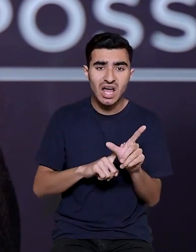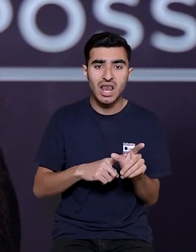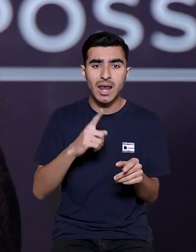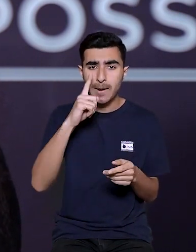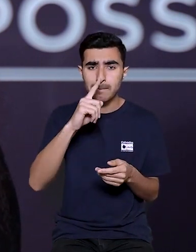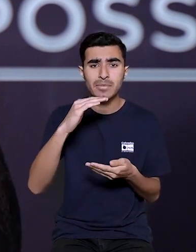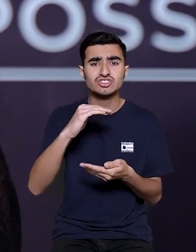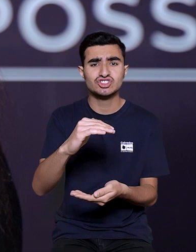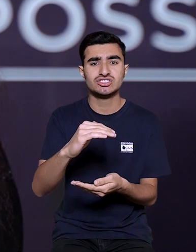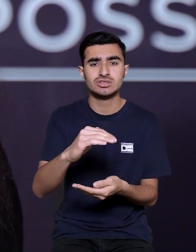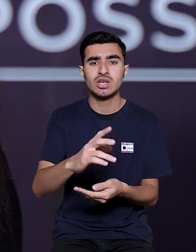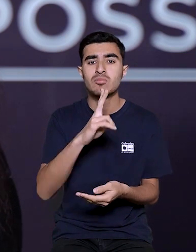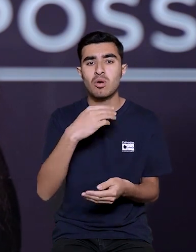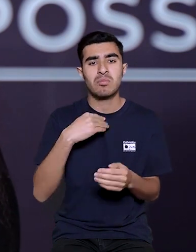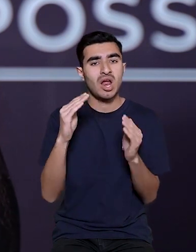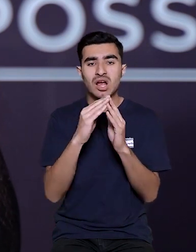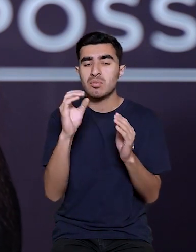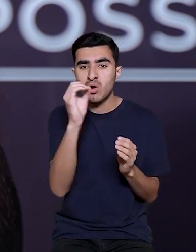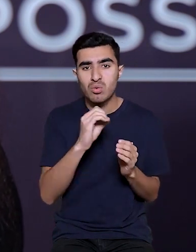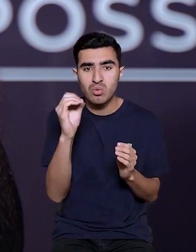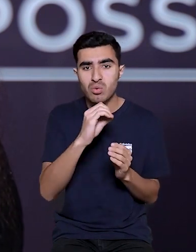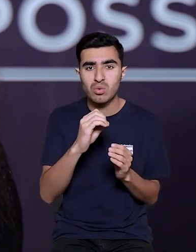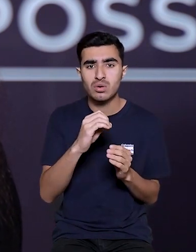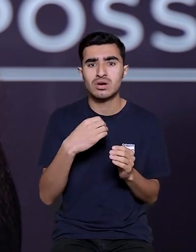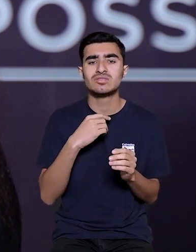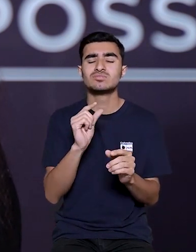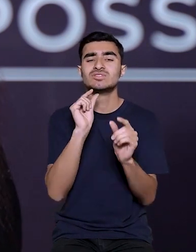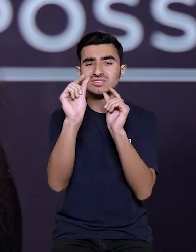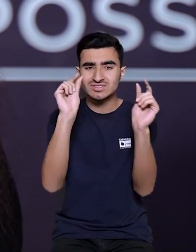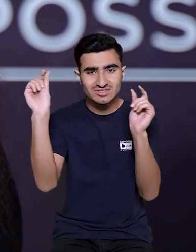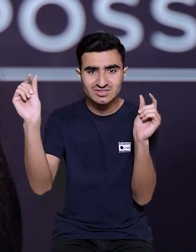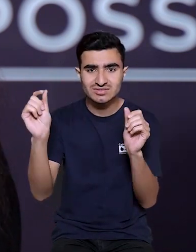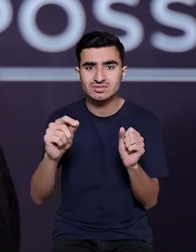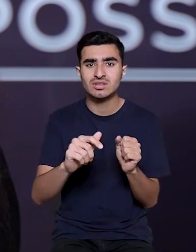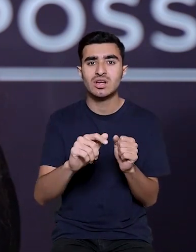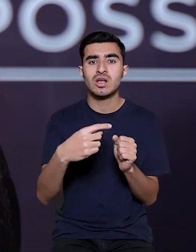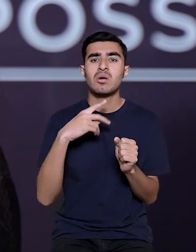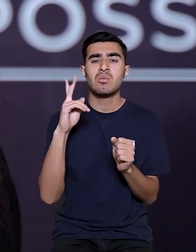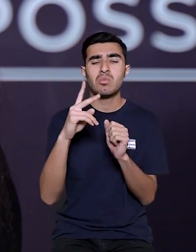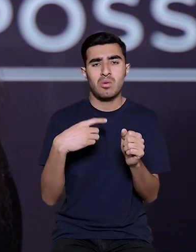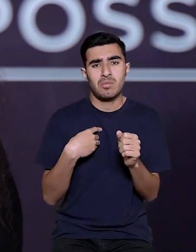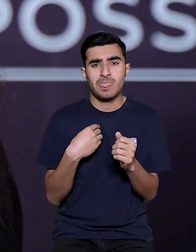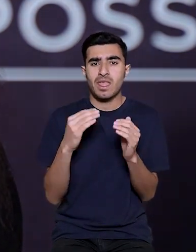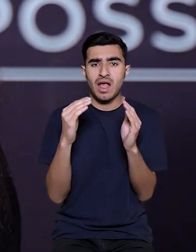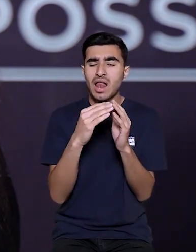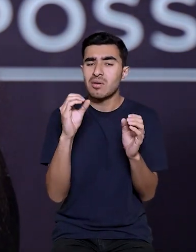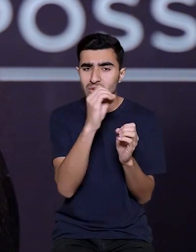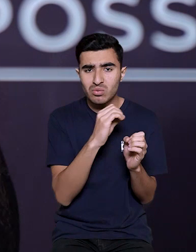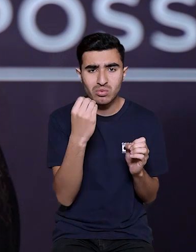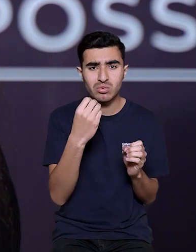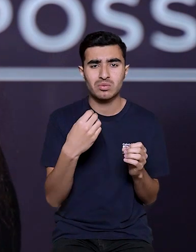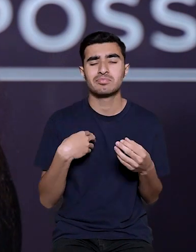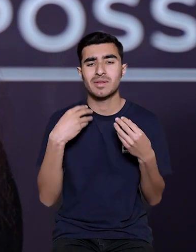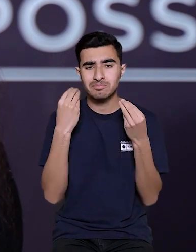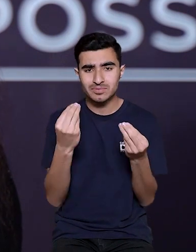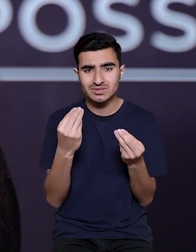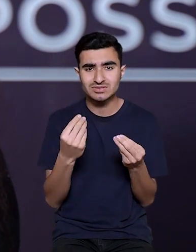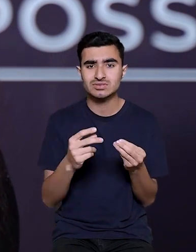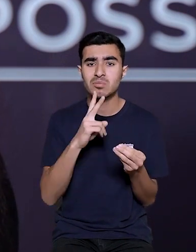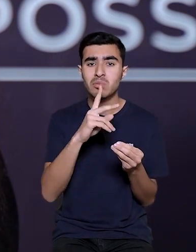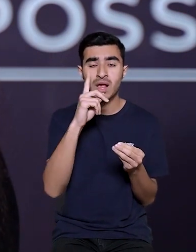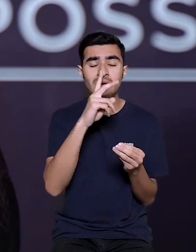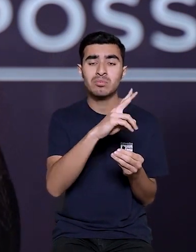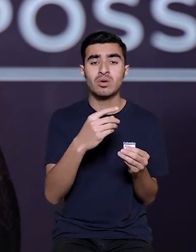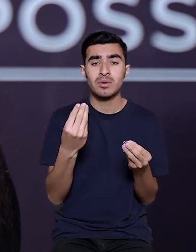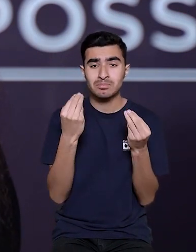मेरा घर बार नहीं है। वो पुकार रही है, वो मेरे जहन में रहती है। वो मुझे कह रही है कि